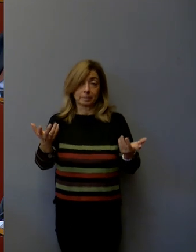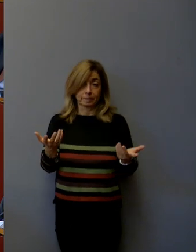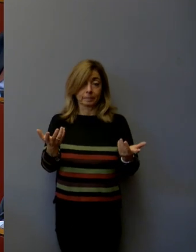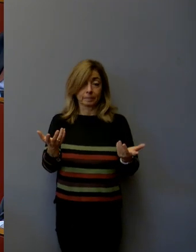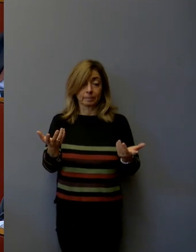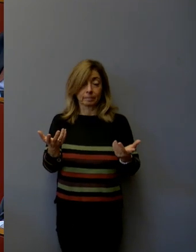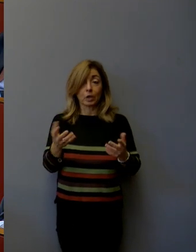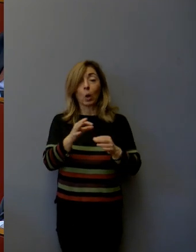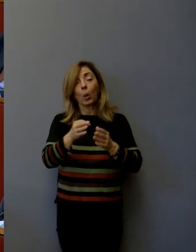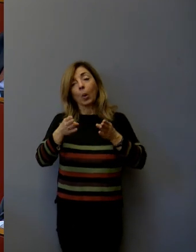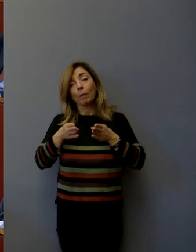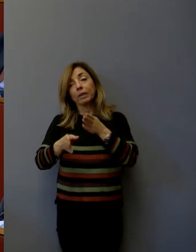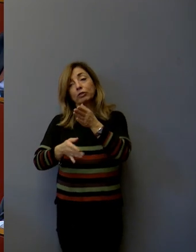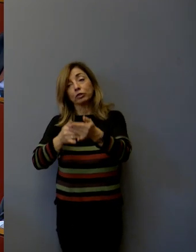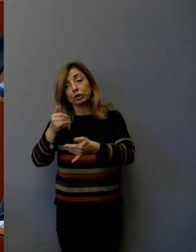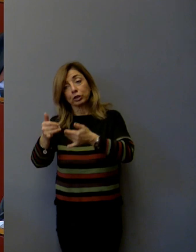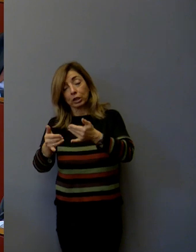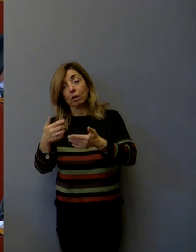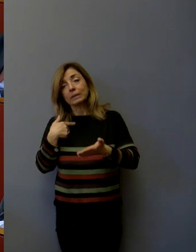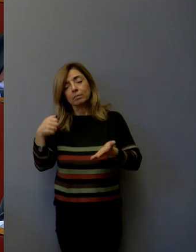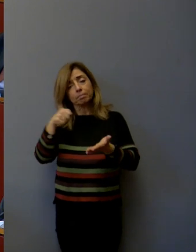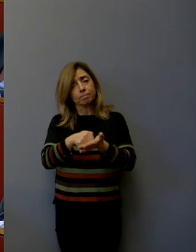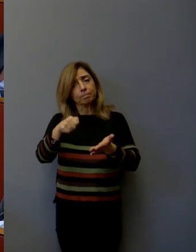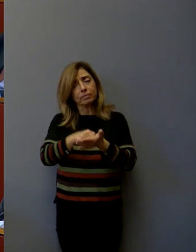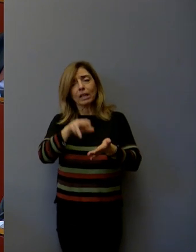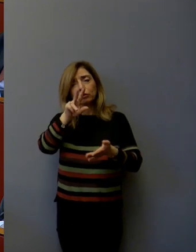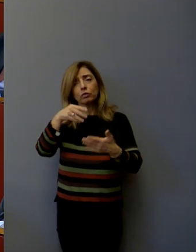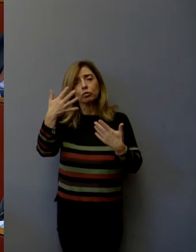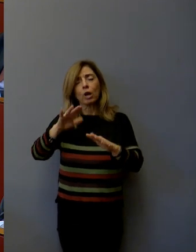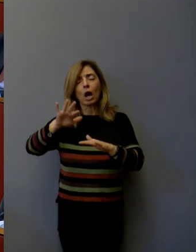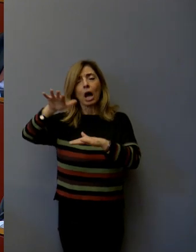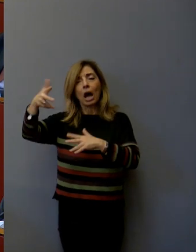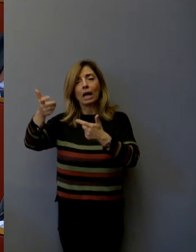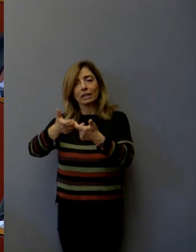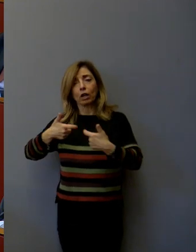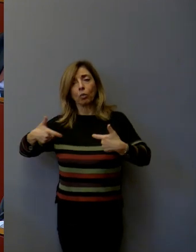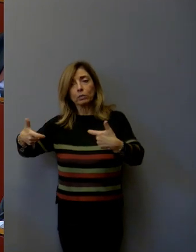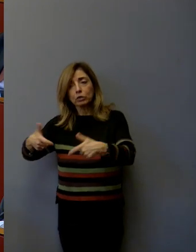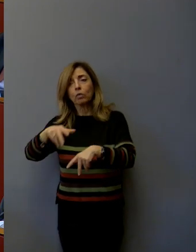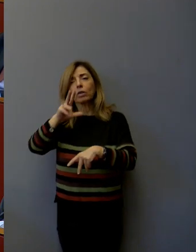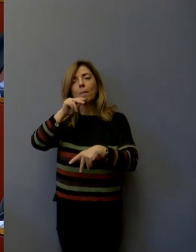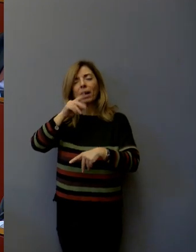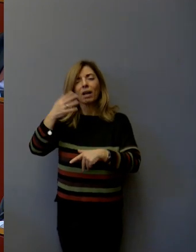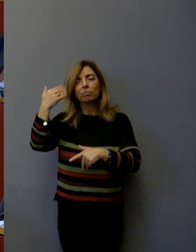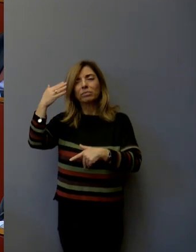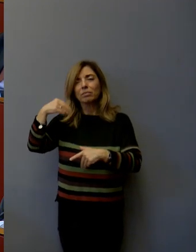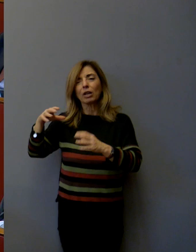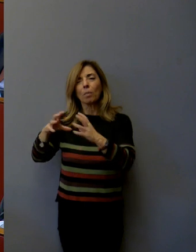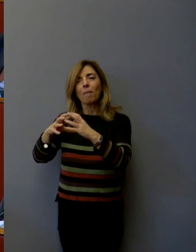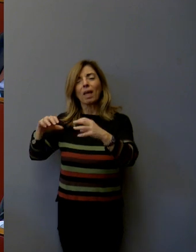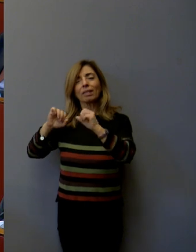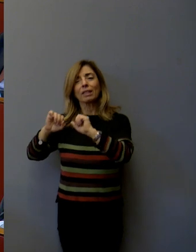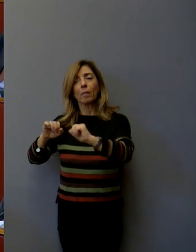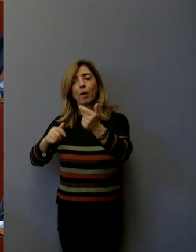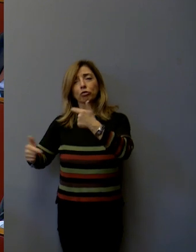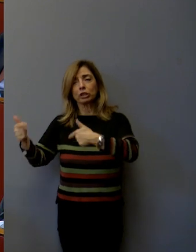dire piste ciclabili Io insisto l'avevo già detto in un'altra commissione parlando anche dei depositi chimici no insistiamo